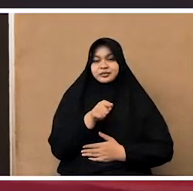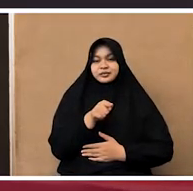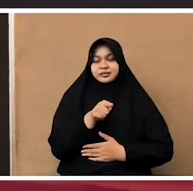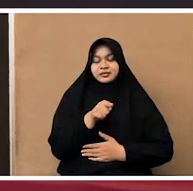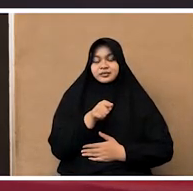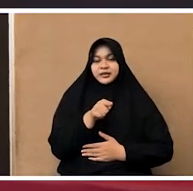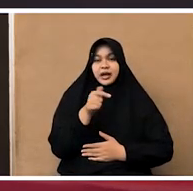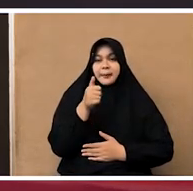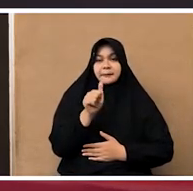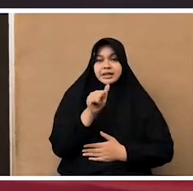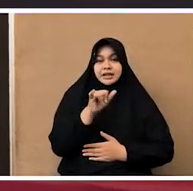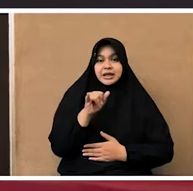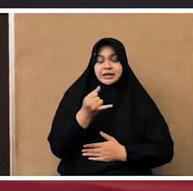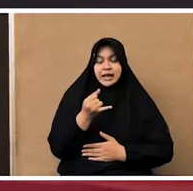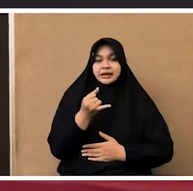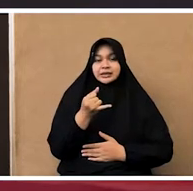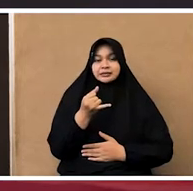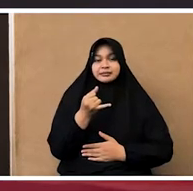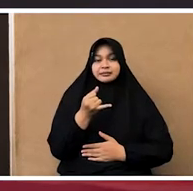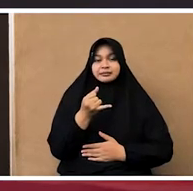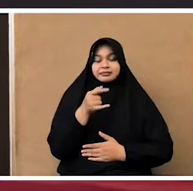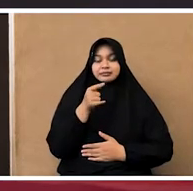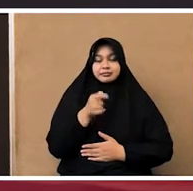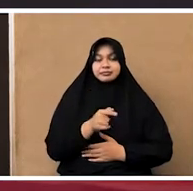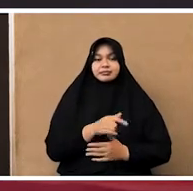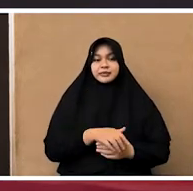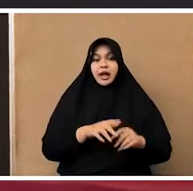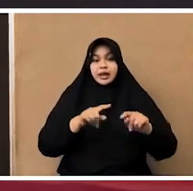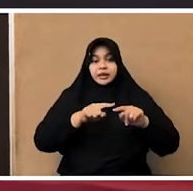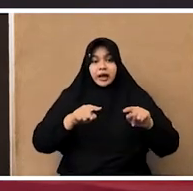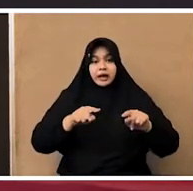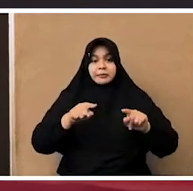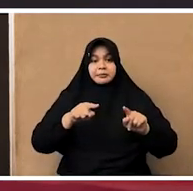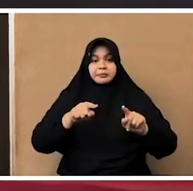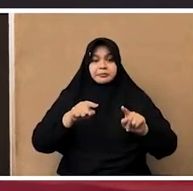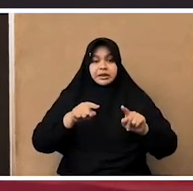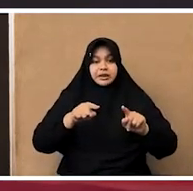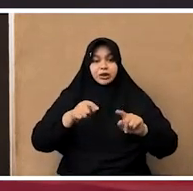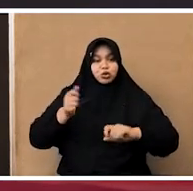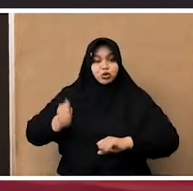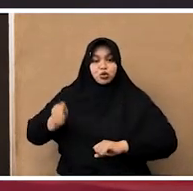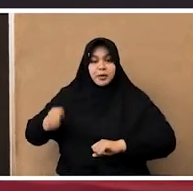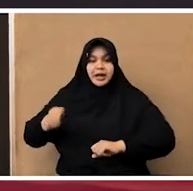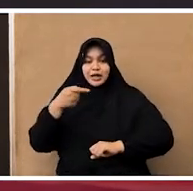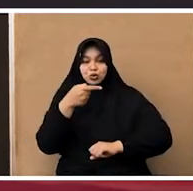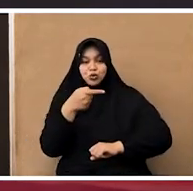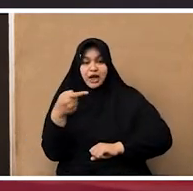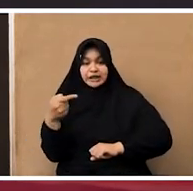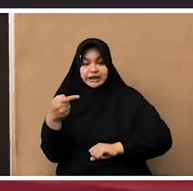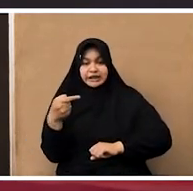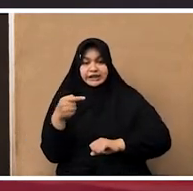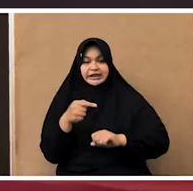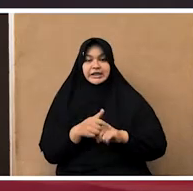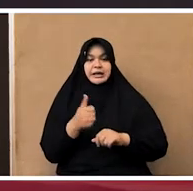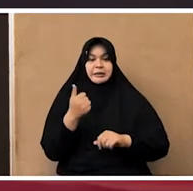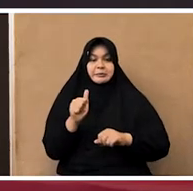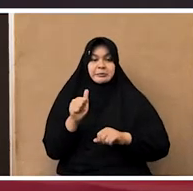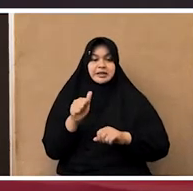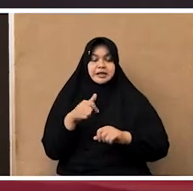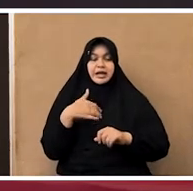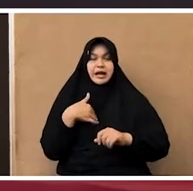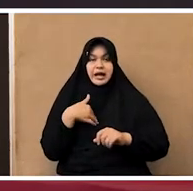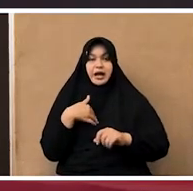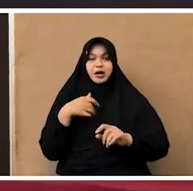bisa dijadiin pidana itu ya tapi pidananya dikurangi kemudian dapat dikenakan